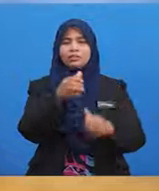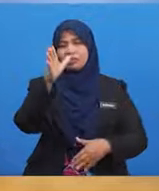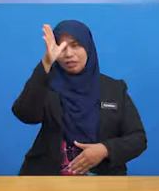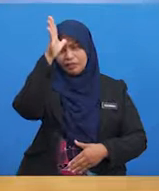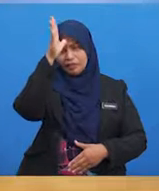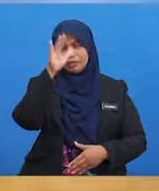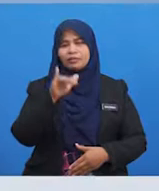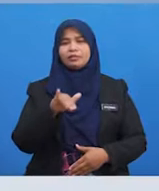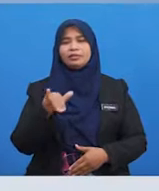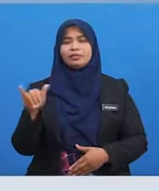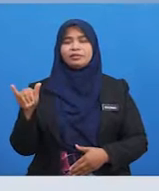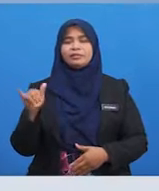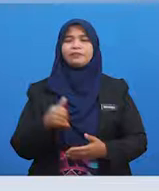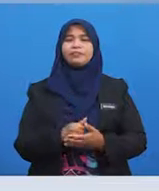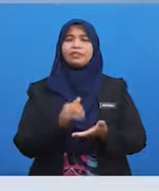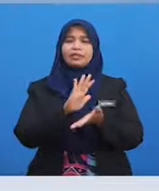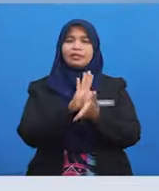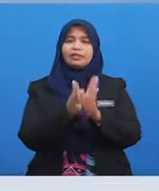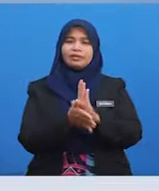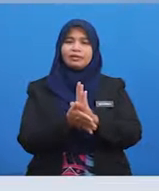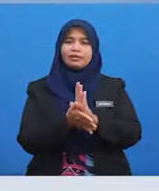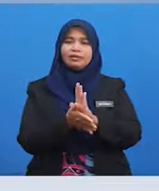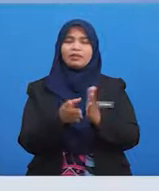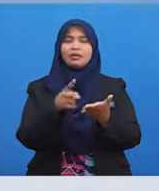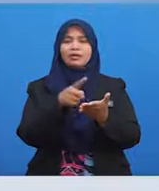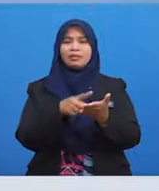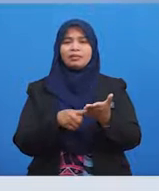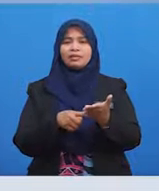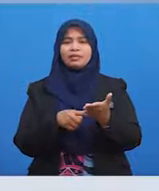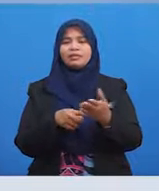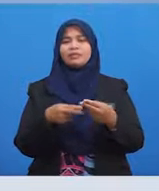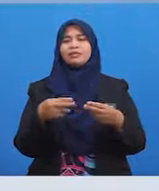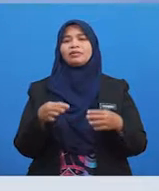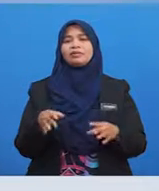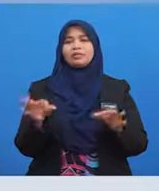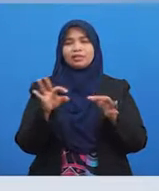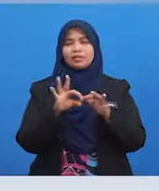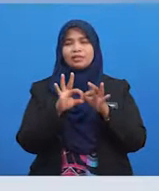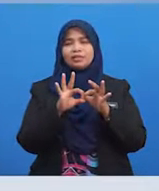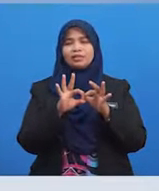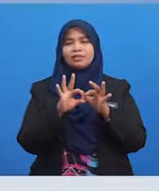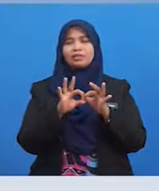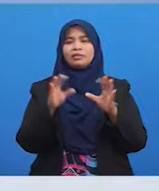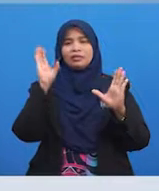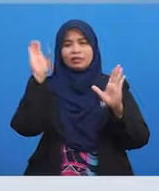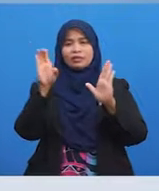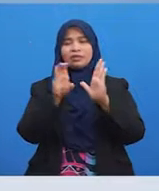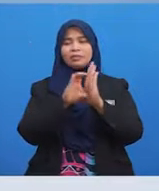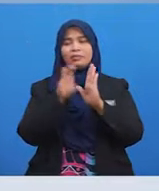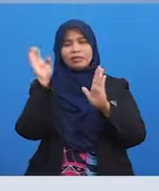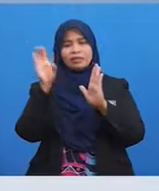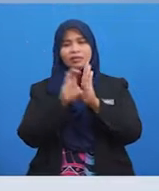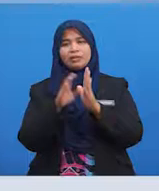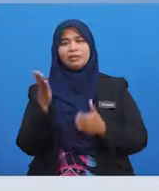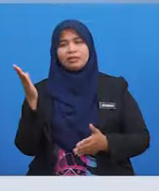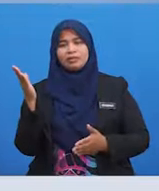ayahnya. Jadi, apa kaitan gambar-gambar tersebut